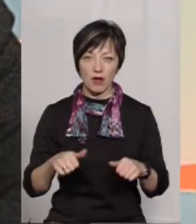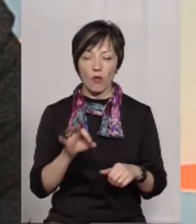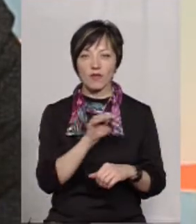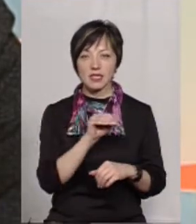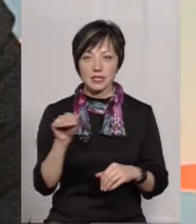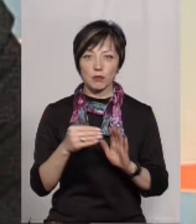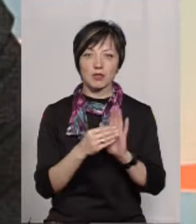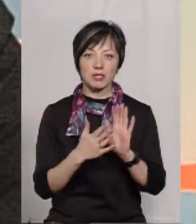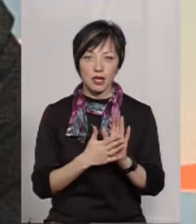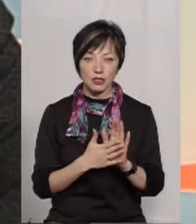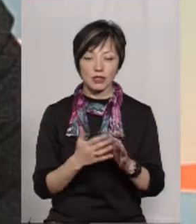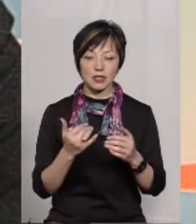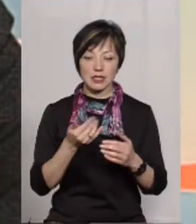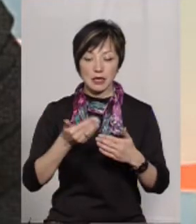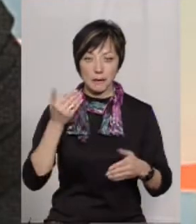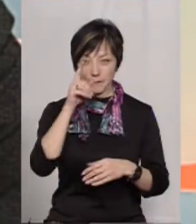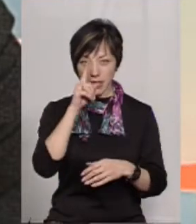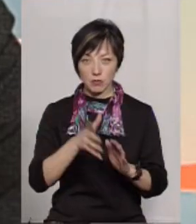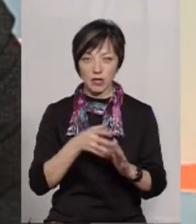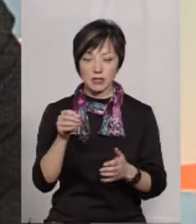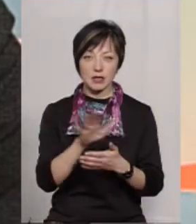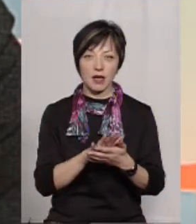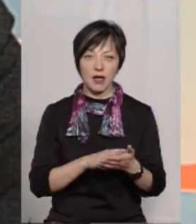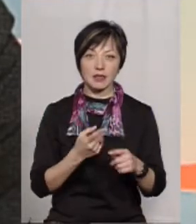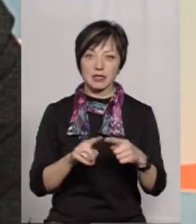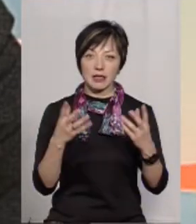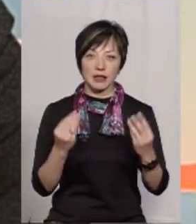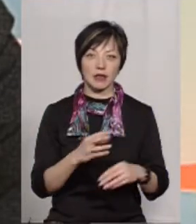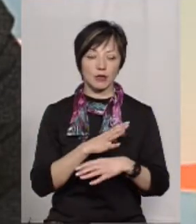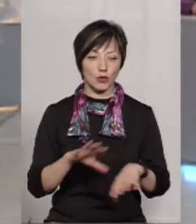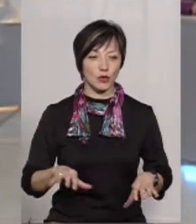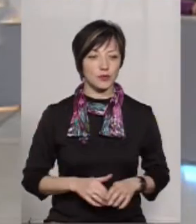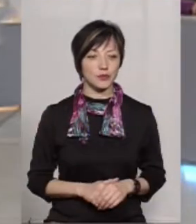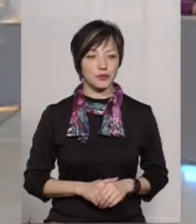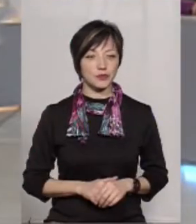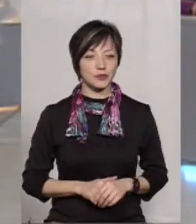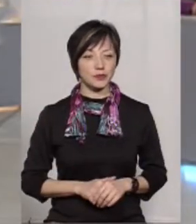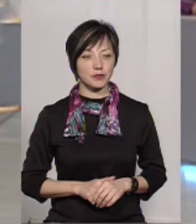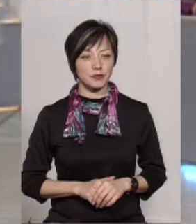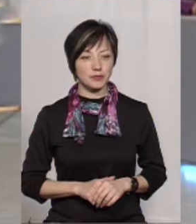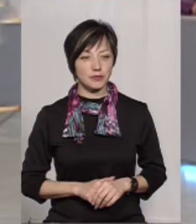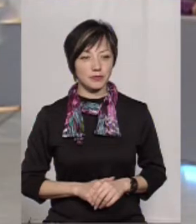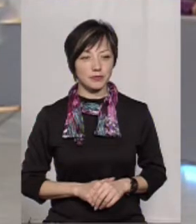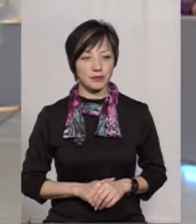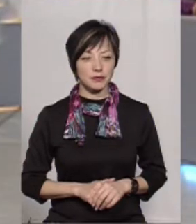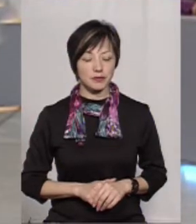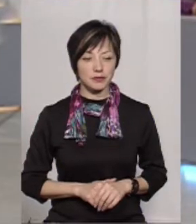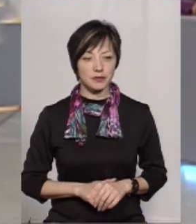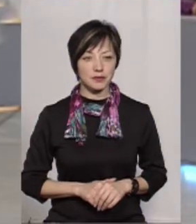Тобто офіційного призначення, так от як за місяць подається заява, на цей день не було призначено, ні.